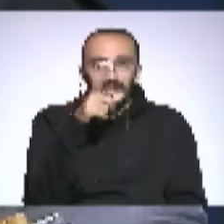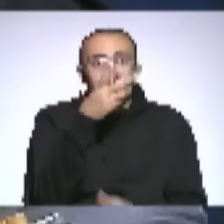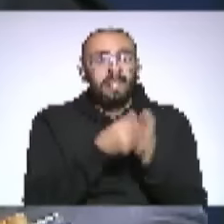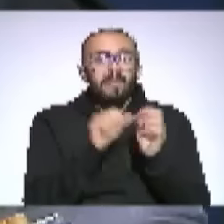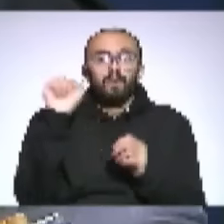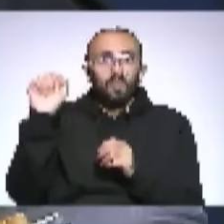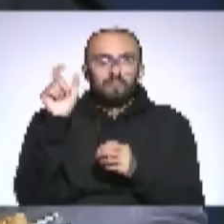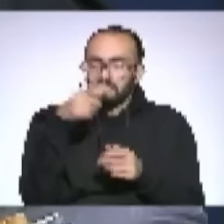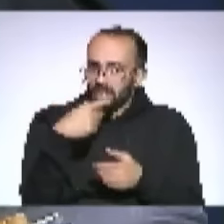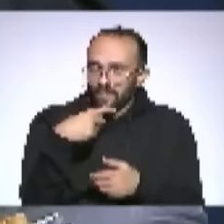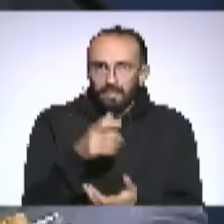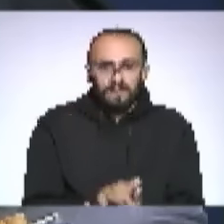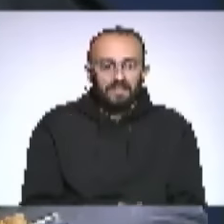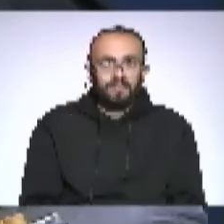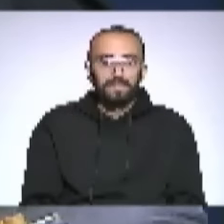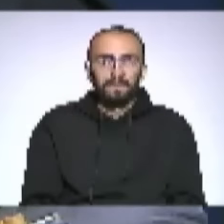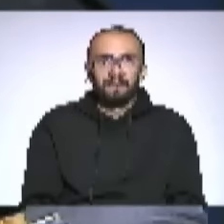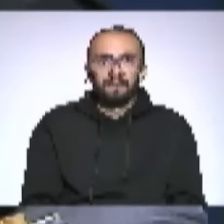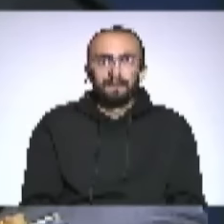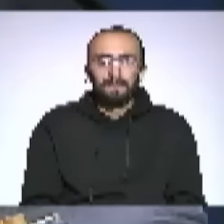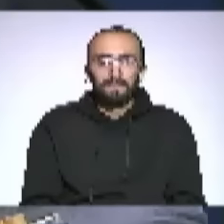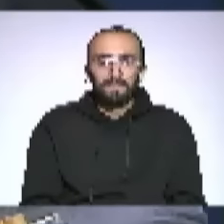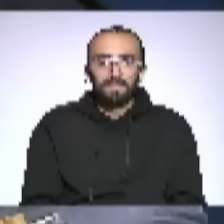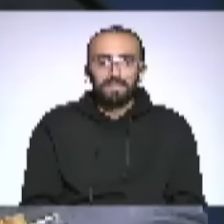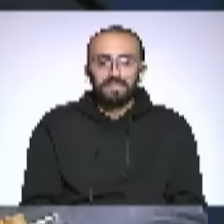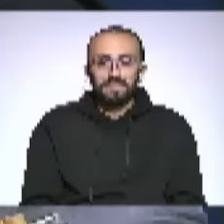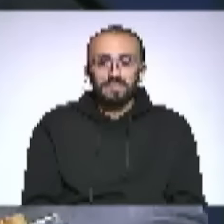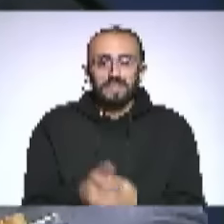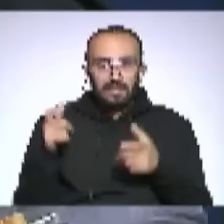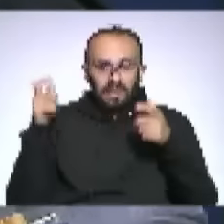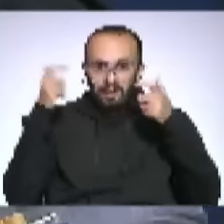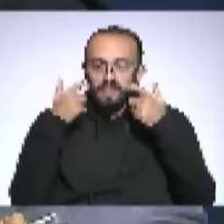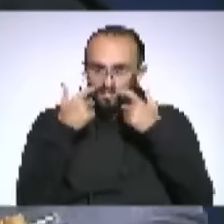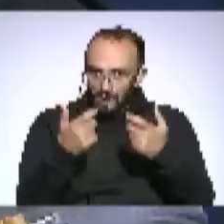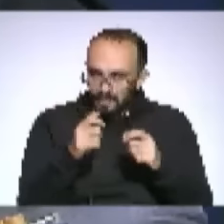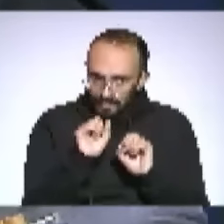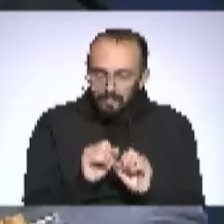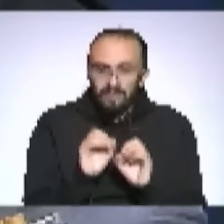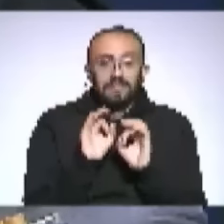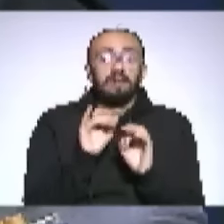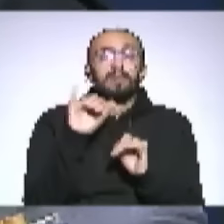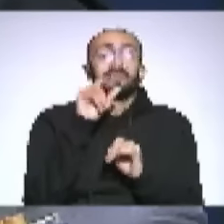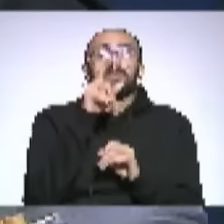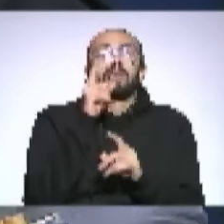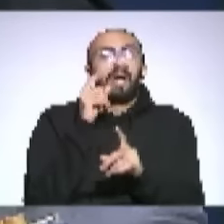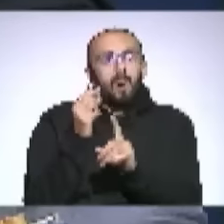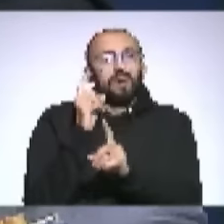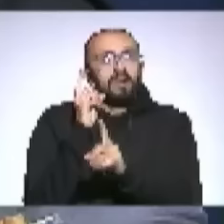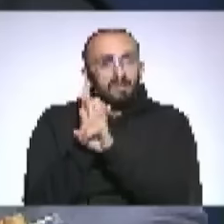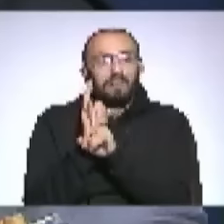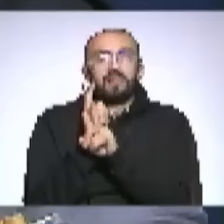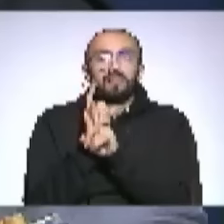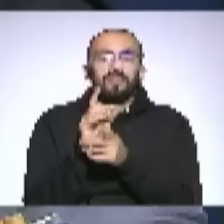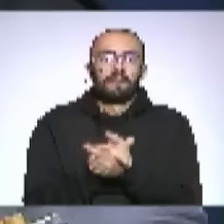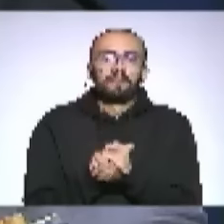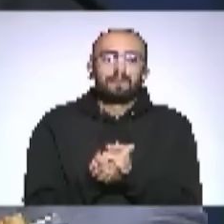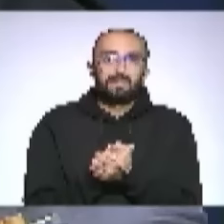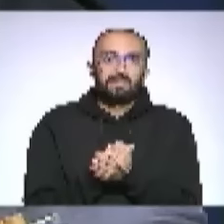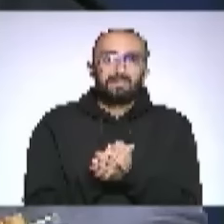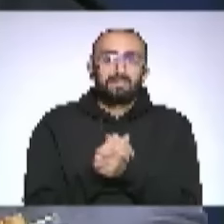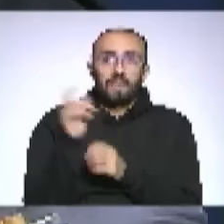ابنه انت يعني احد رعاياه وسيدنا يهتم جدا فانت حبيبي سيدنا بد يدرك